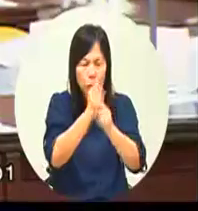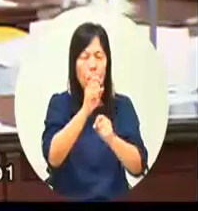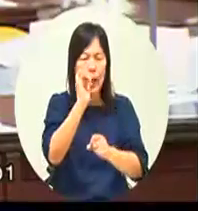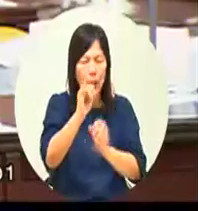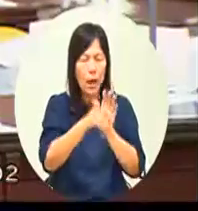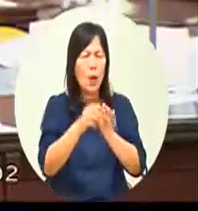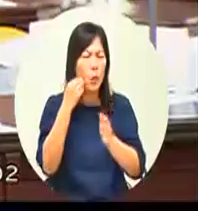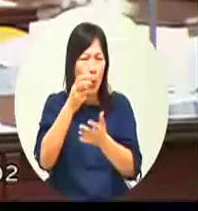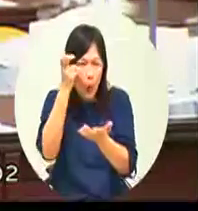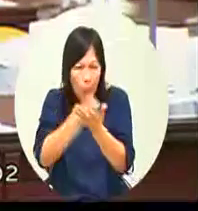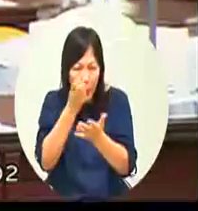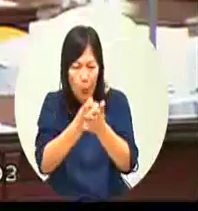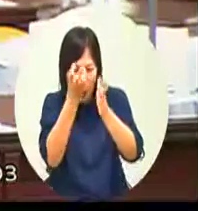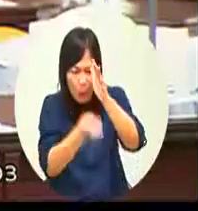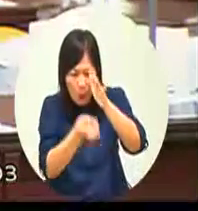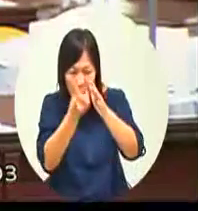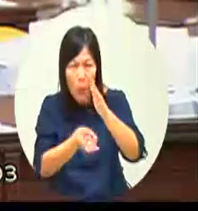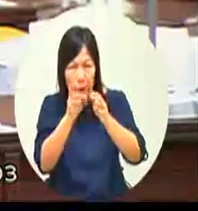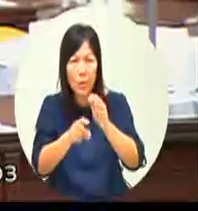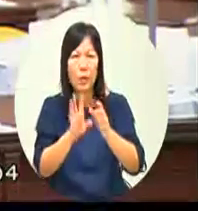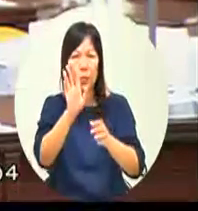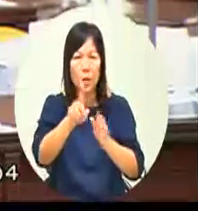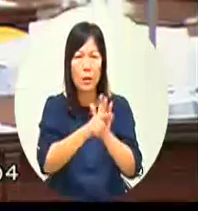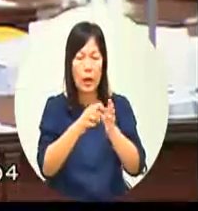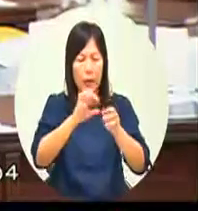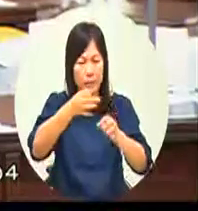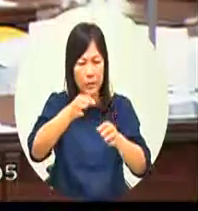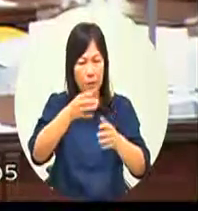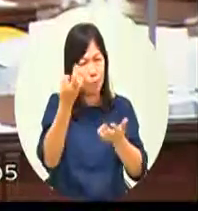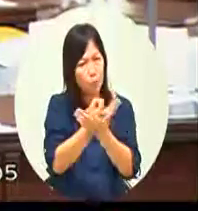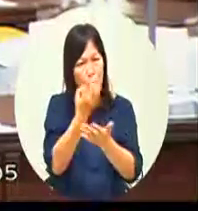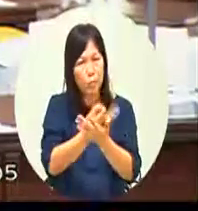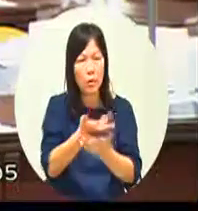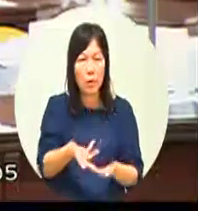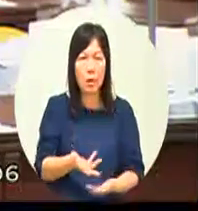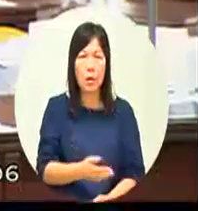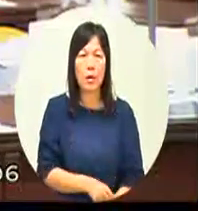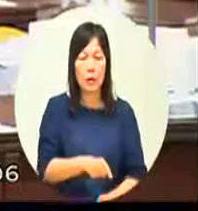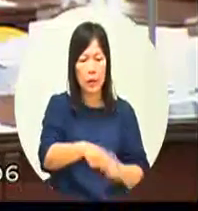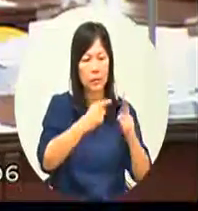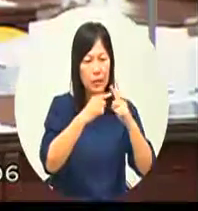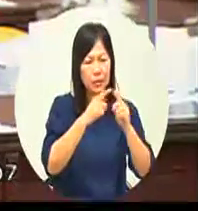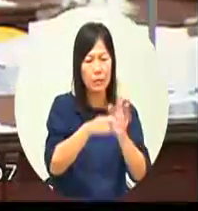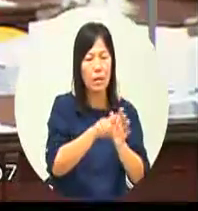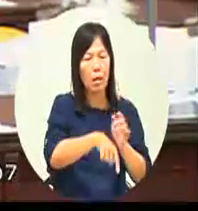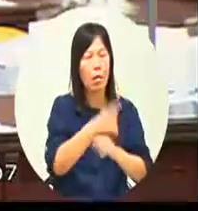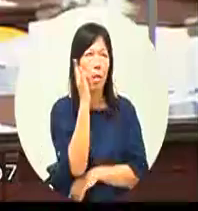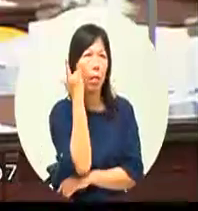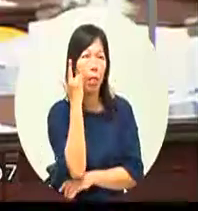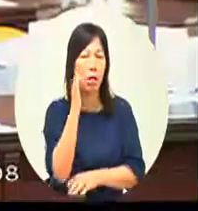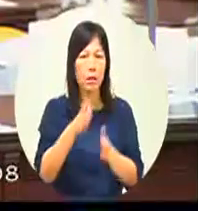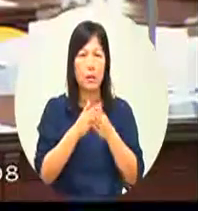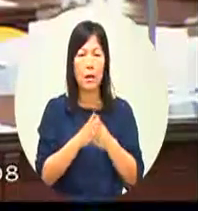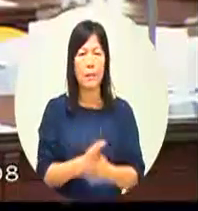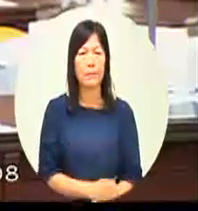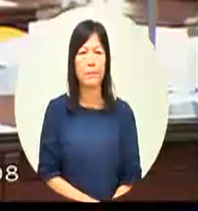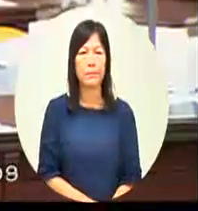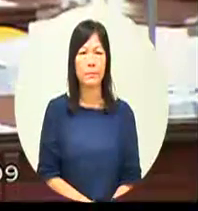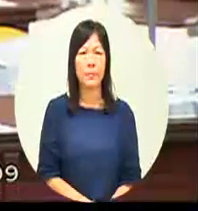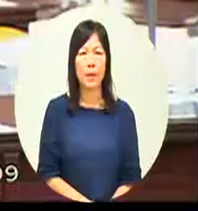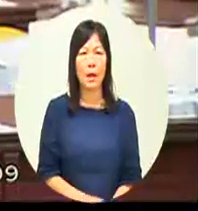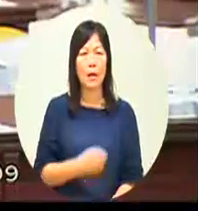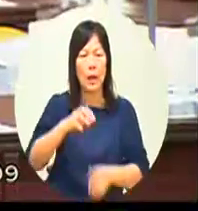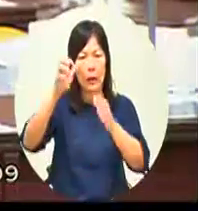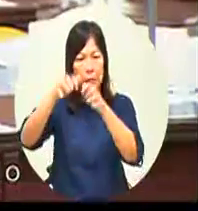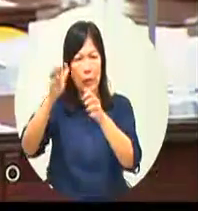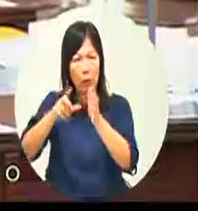较严重的，恁碍于这个经费无够的情形咧，遐的人就爱在遐排队嘛等啊。但是咧，变作讲落雨天啊